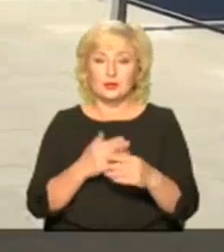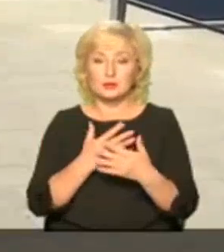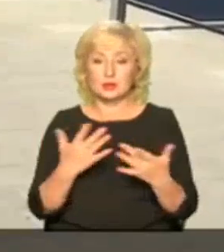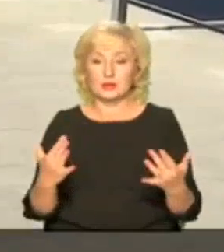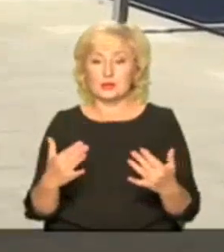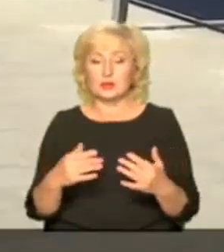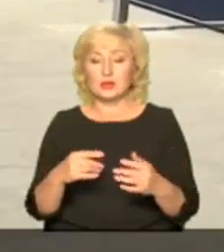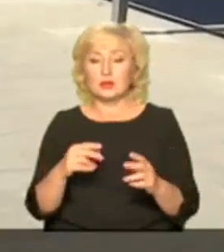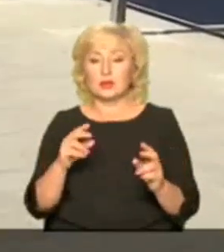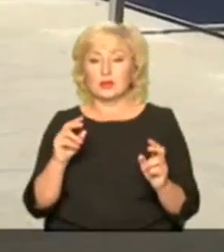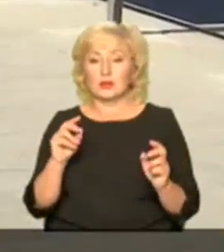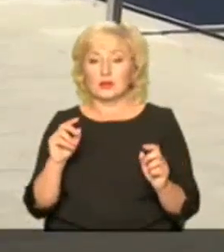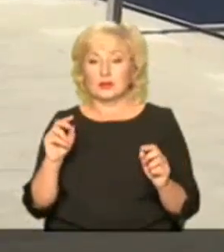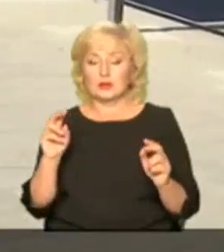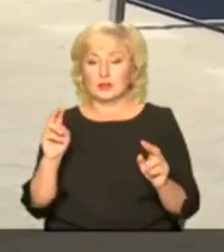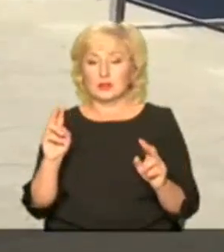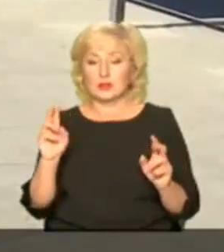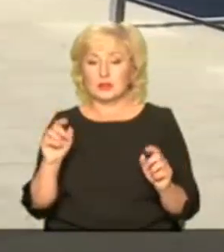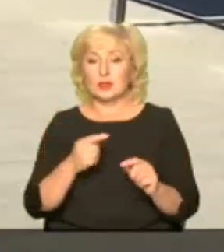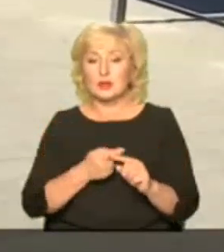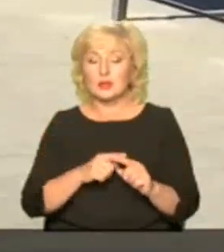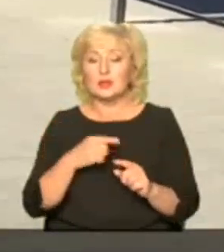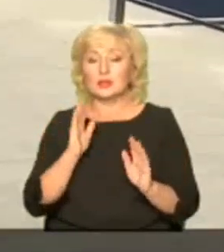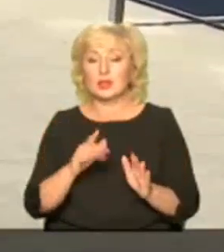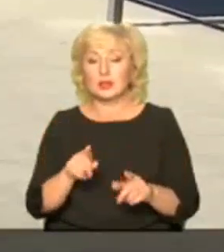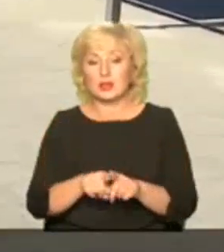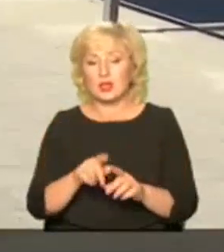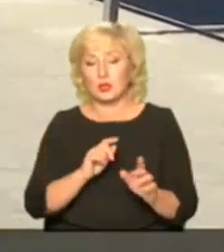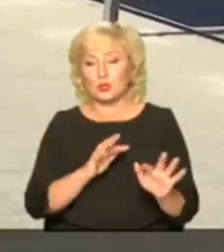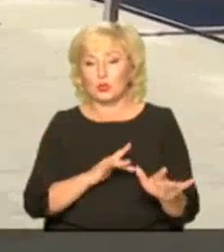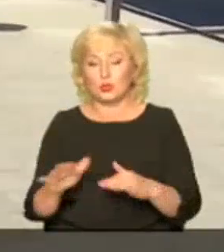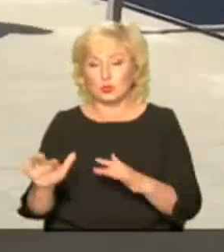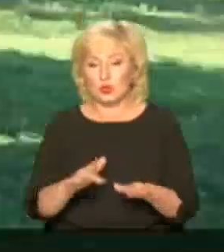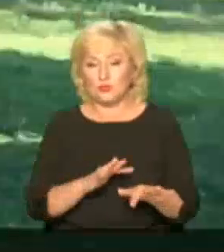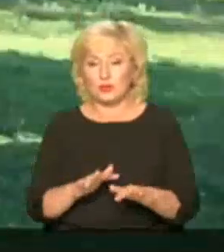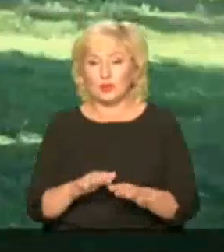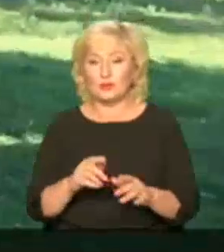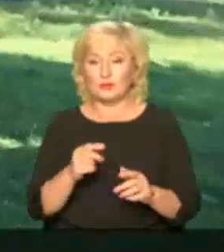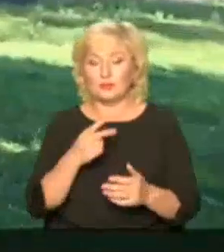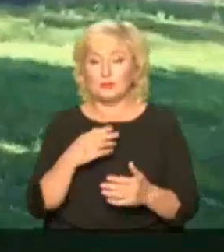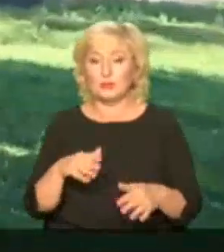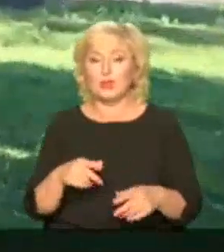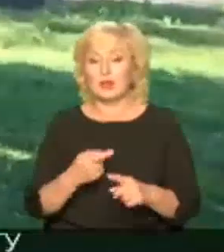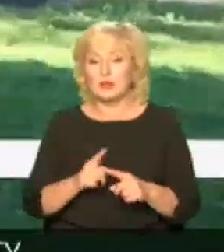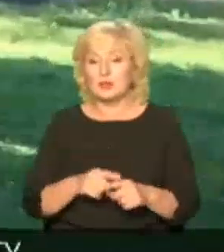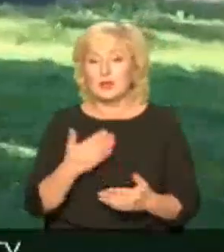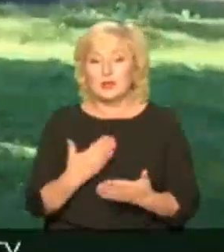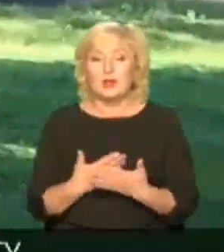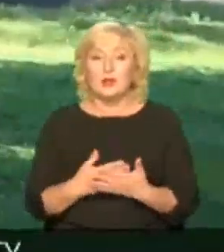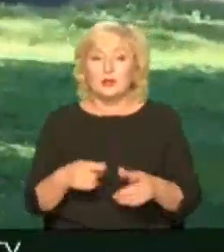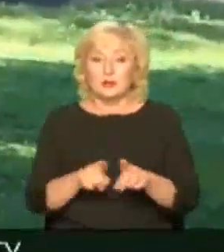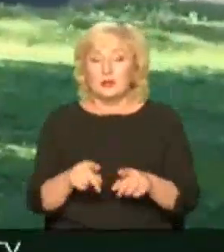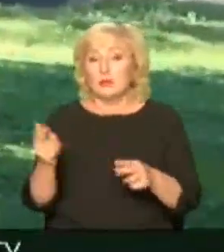зірковим десантом. І ну тільки такі тусовки. Я привітаю. Знаєте, це, мабуть, все одно без